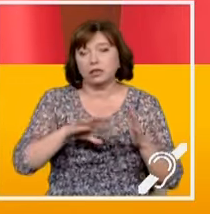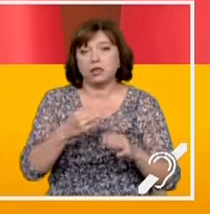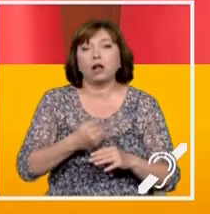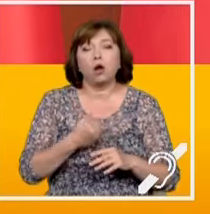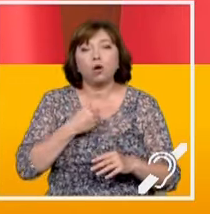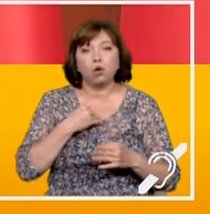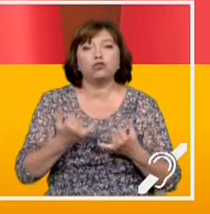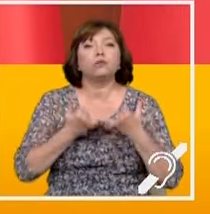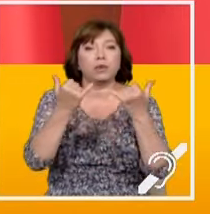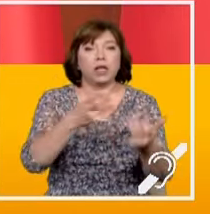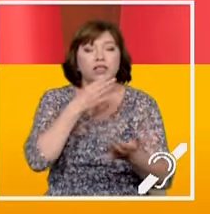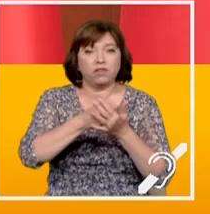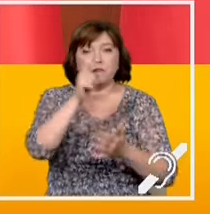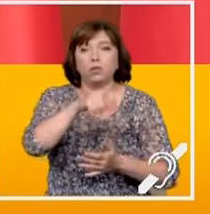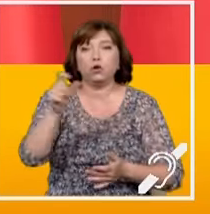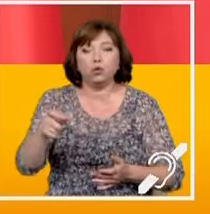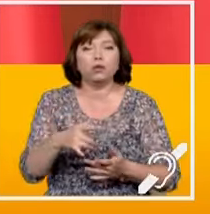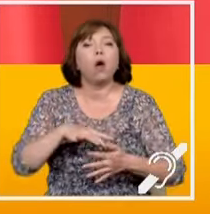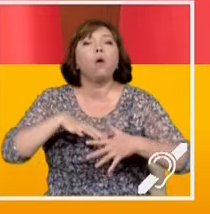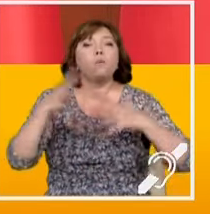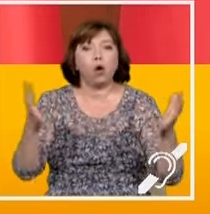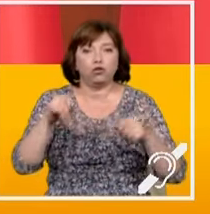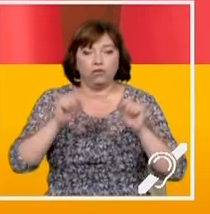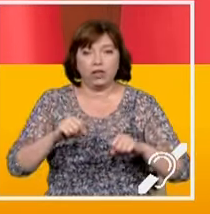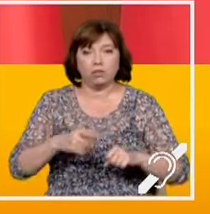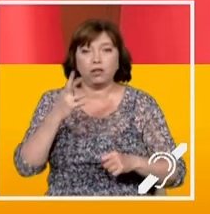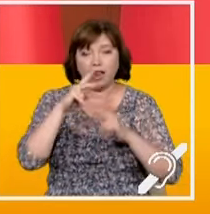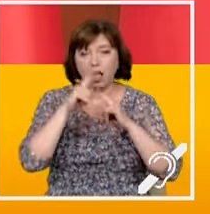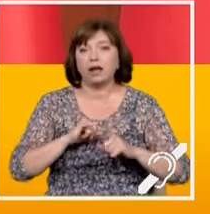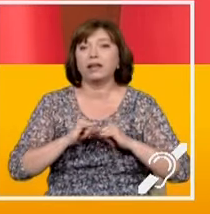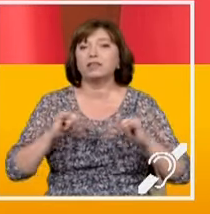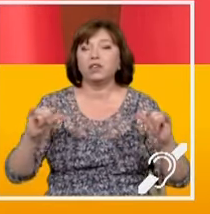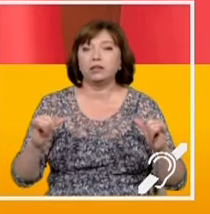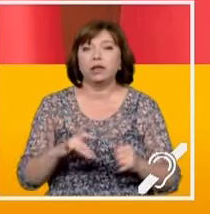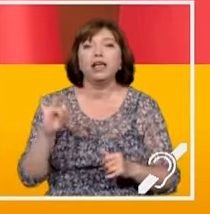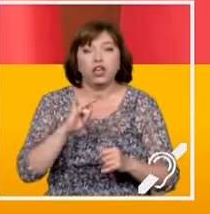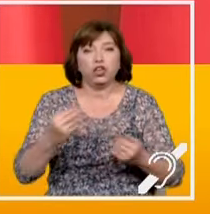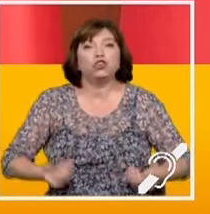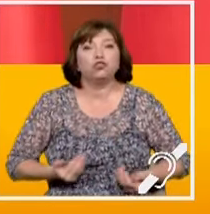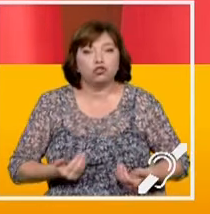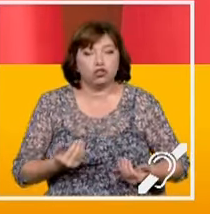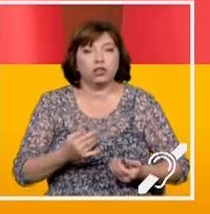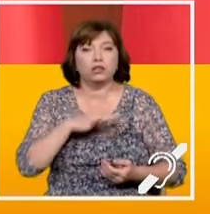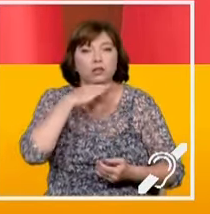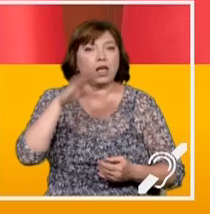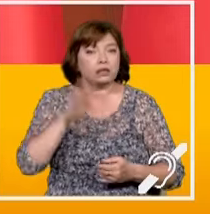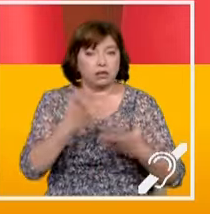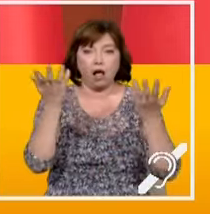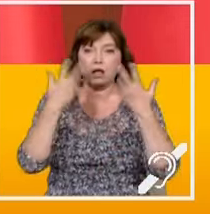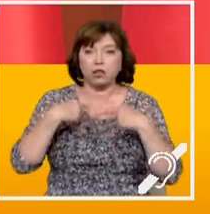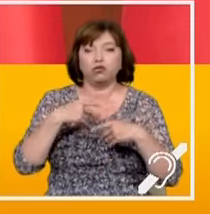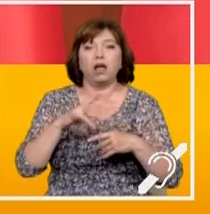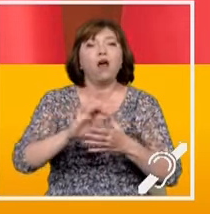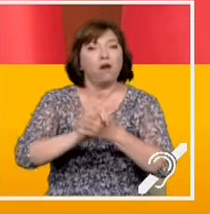să le ofere cetățenilor săi mai multe oportunități pentru dezvoltare și o viață îndestulată, în